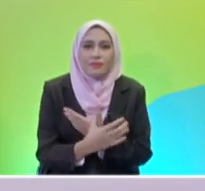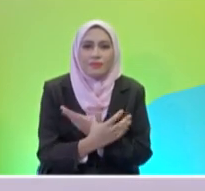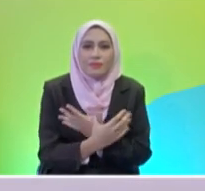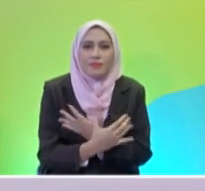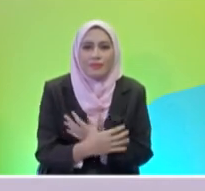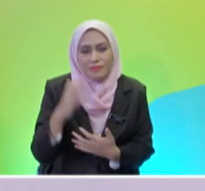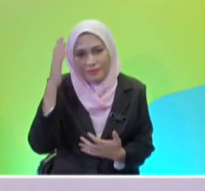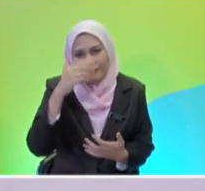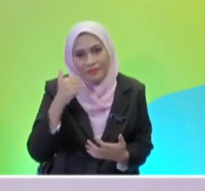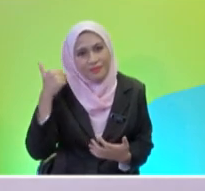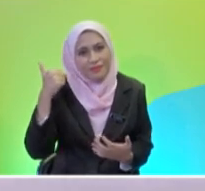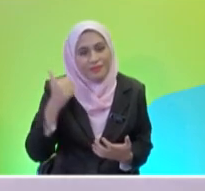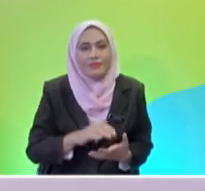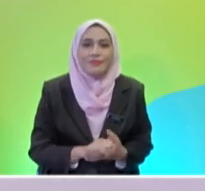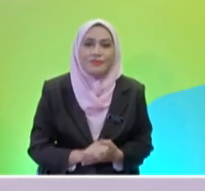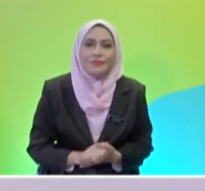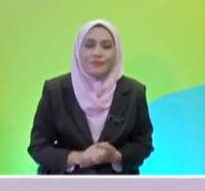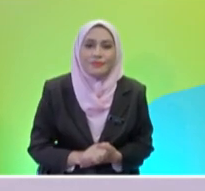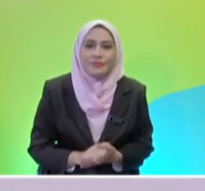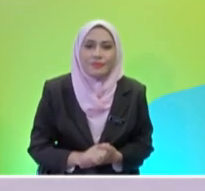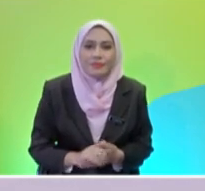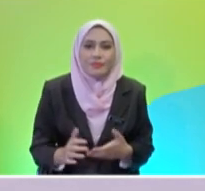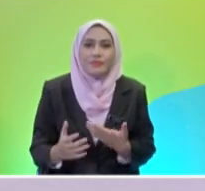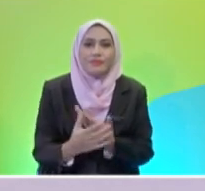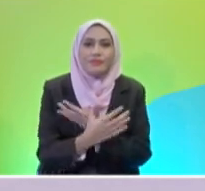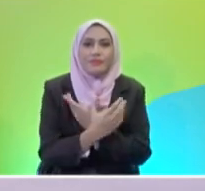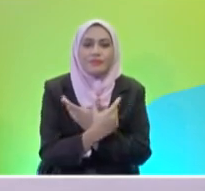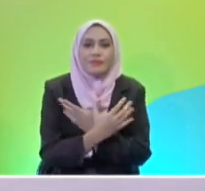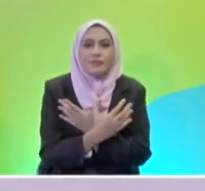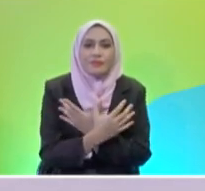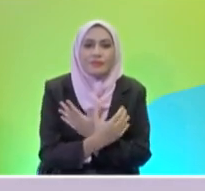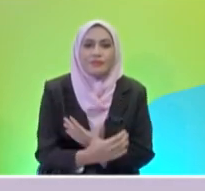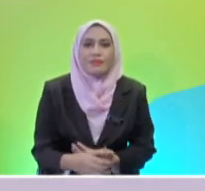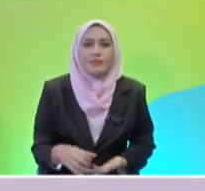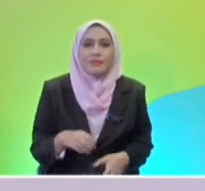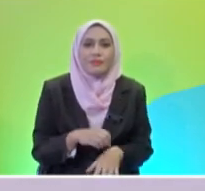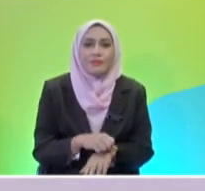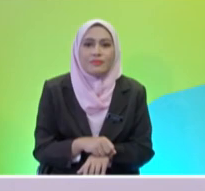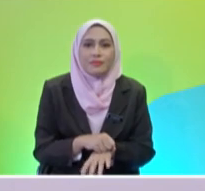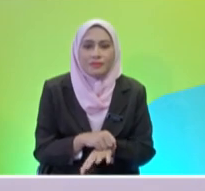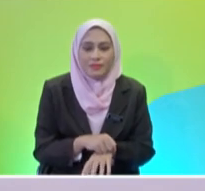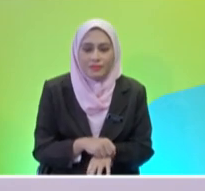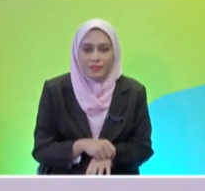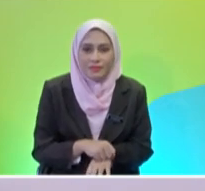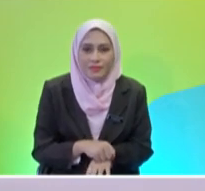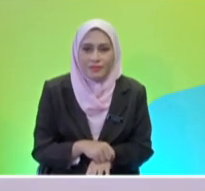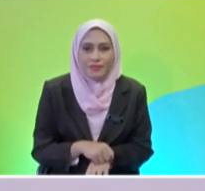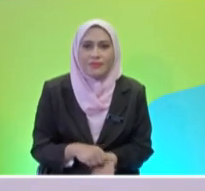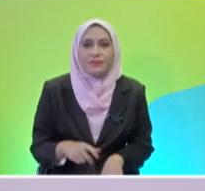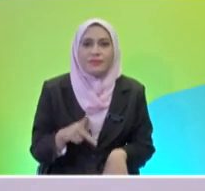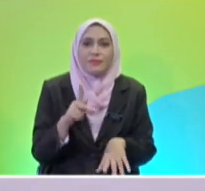Cantik kan? Cantik. Rama-rama sejenis serangga. Kumbang sejenis serangga. Lagi apa ada